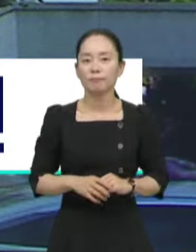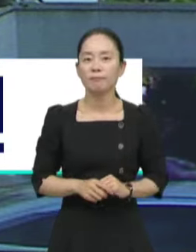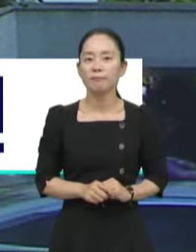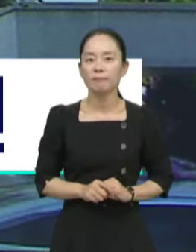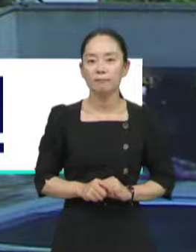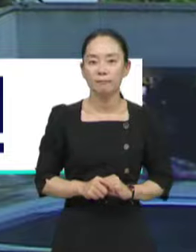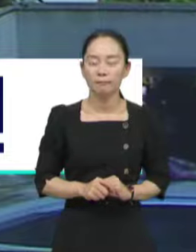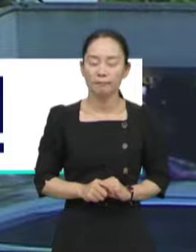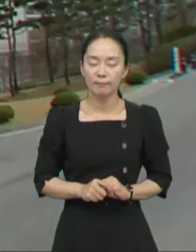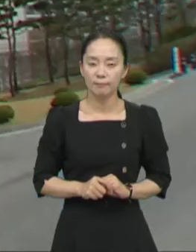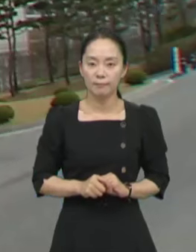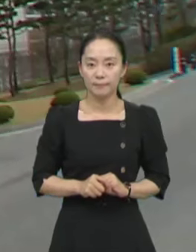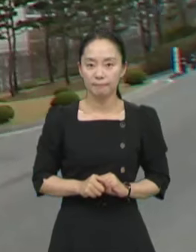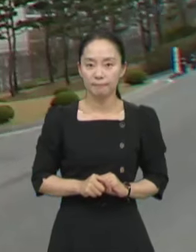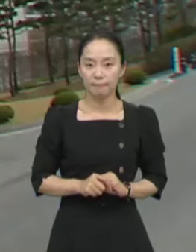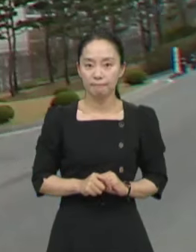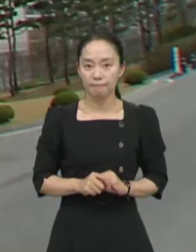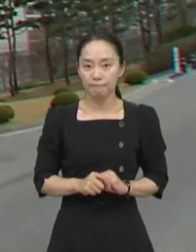기자입니다.